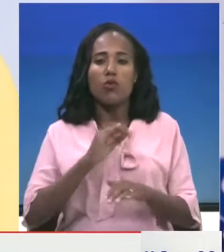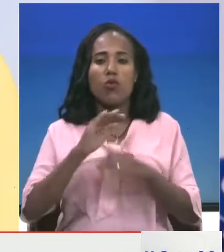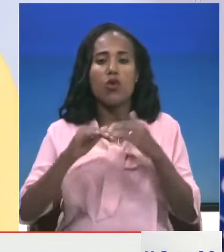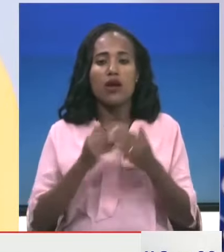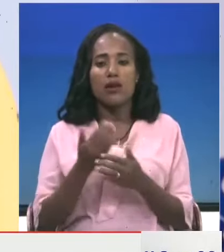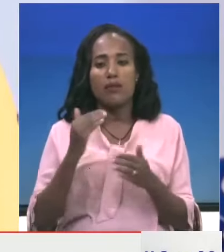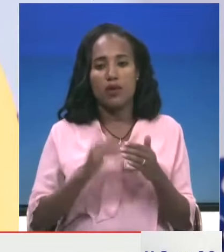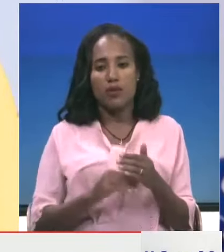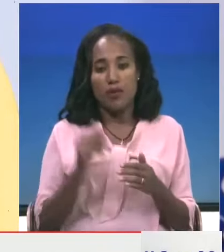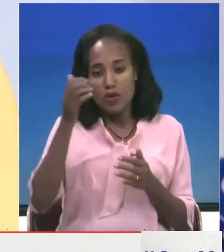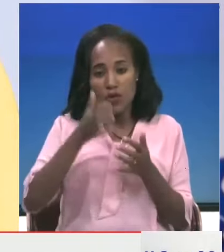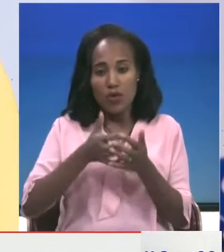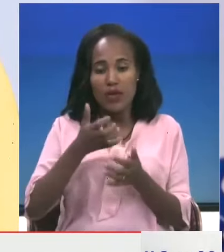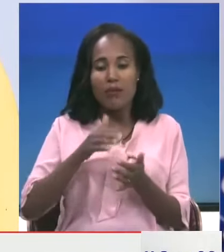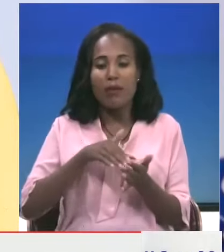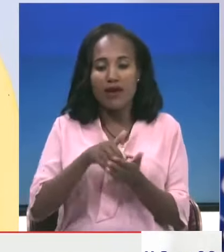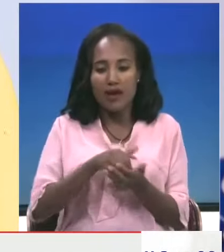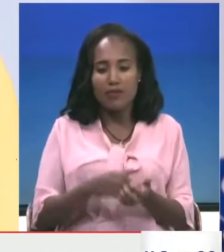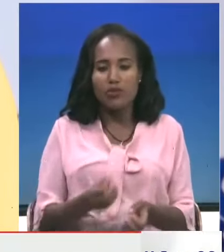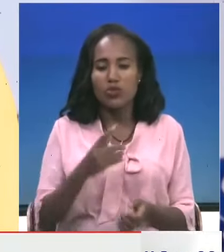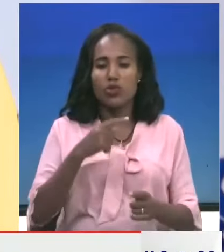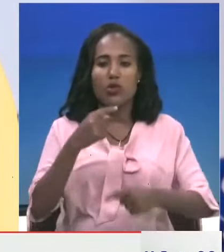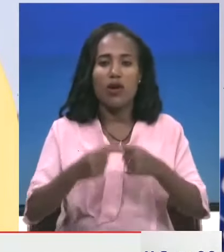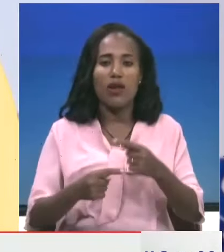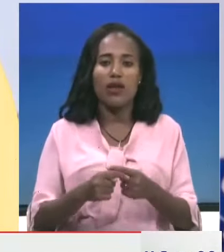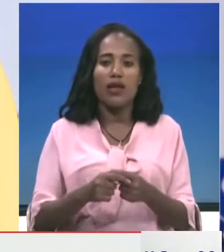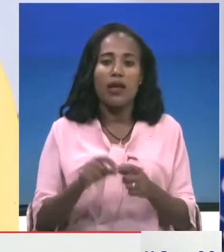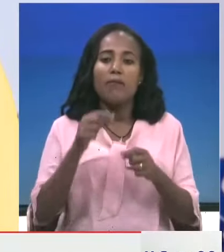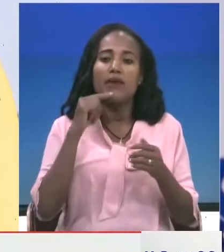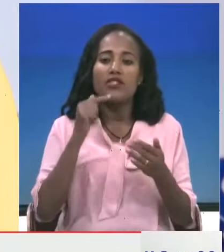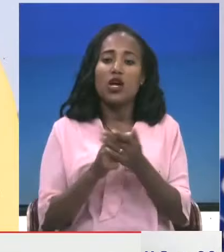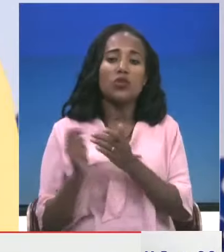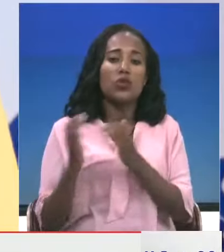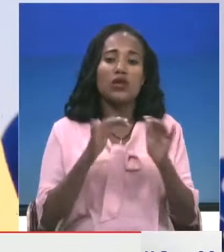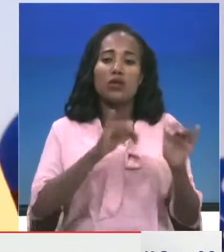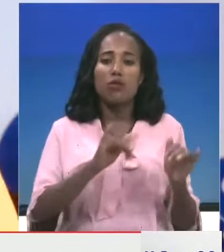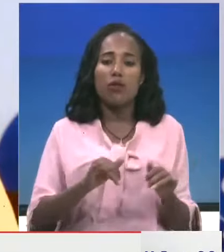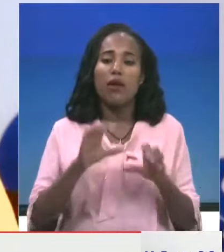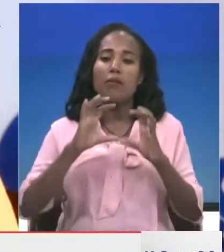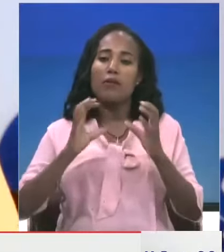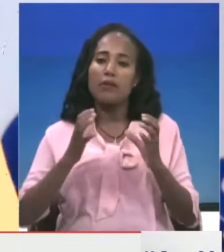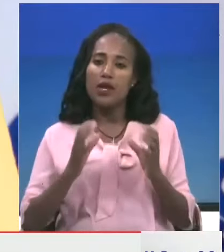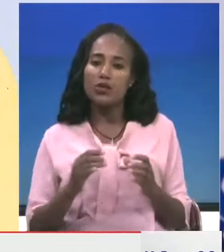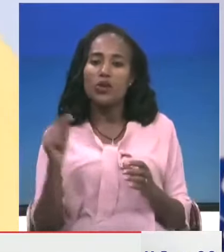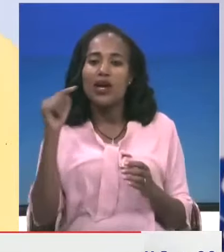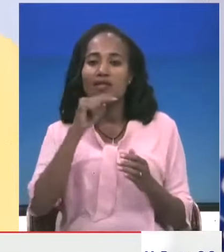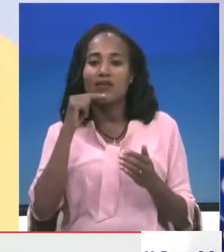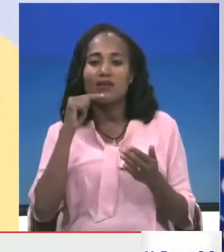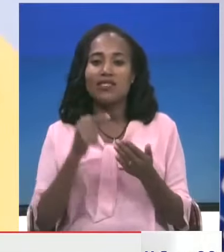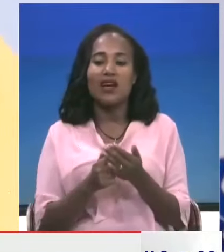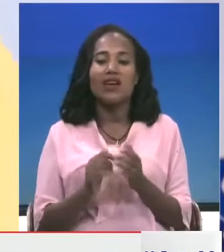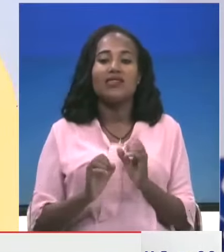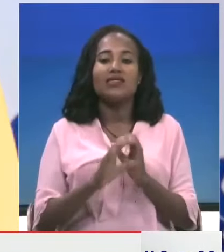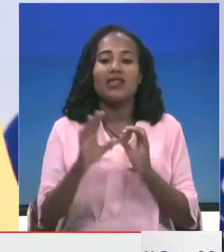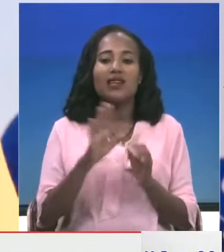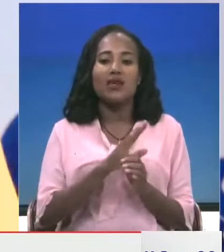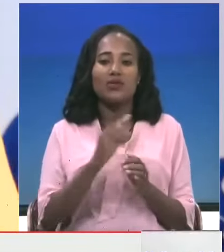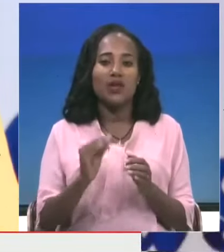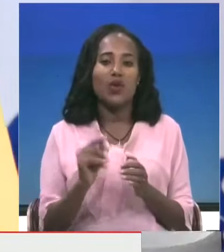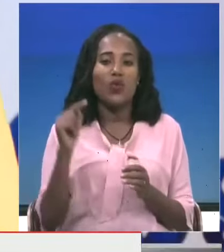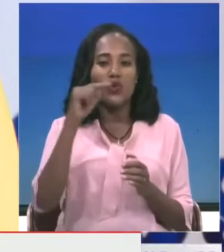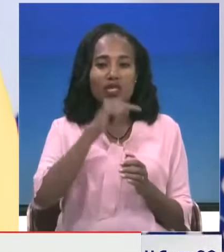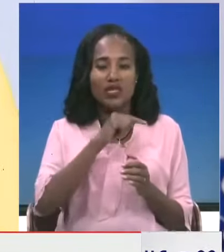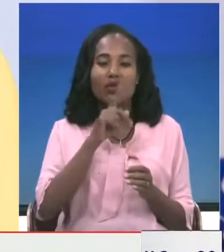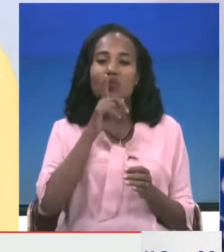ሁለገብ ነው። በኢኮኖሚ ለማዳከም ብዙ ሄዷል። በመረጃ ጦርነት ደግሞ በሚዲያቸው የሐሰት መረጃ ሲያሰራጩና